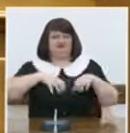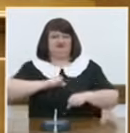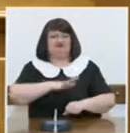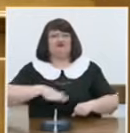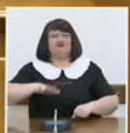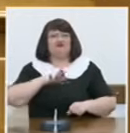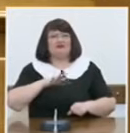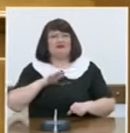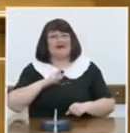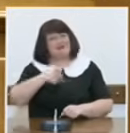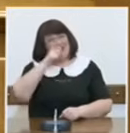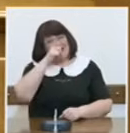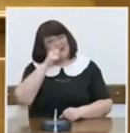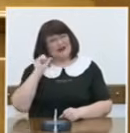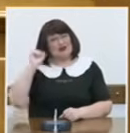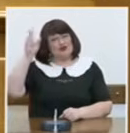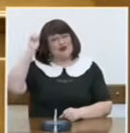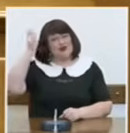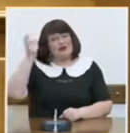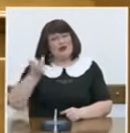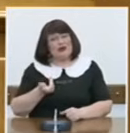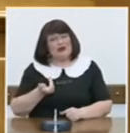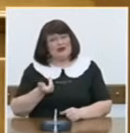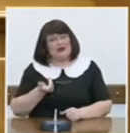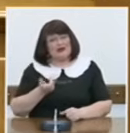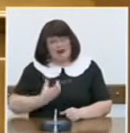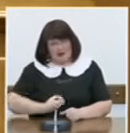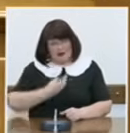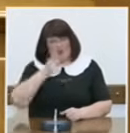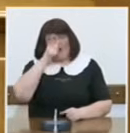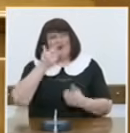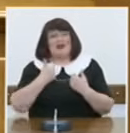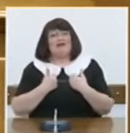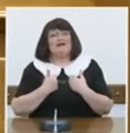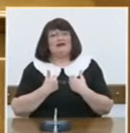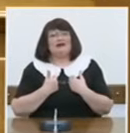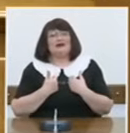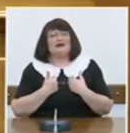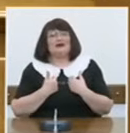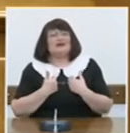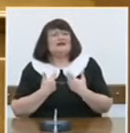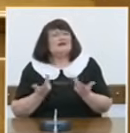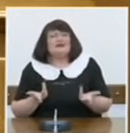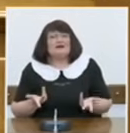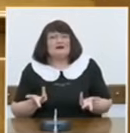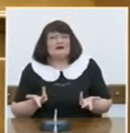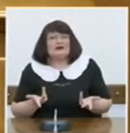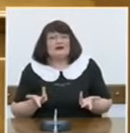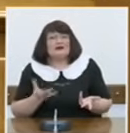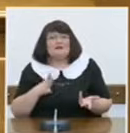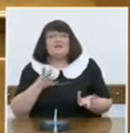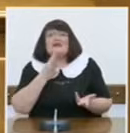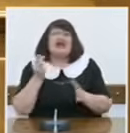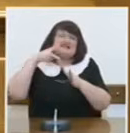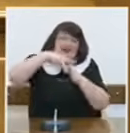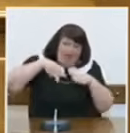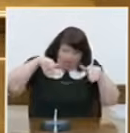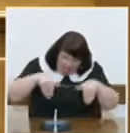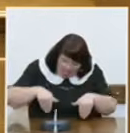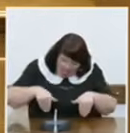πολιτική. Να μην ήταν τόσο περήφανη. Εδώ μιλάμε για εθελοδουλία. Εθελοδουλία. Έρχεται ο Πρωθυπουργός και λέει: τα πάμε